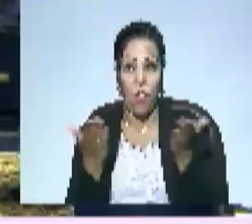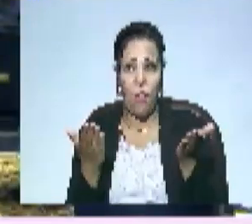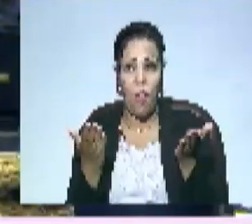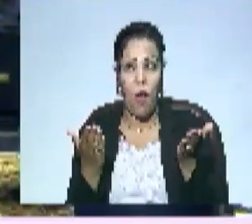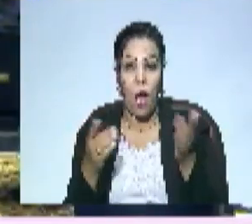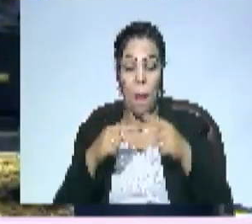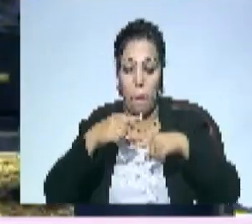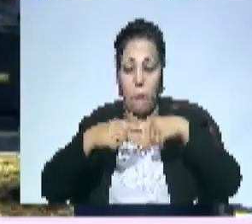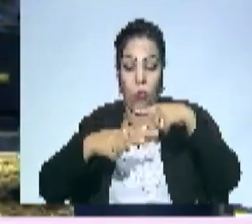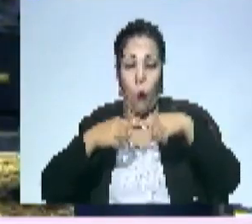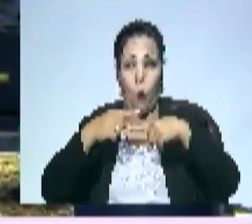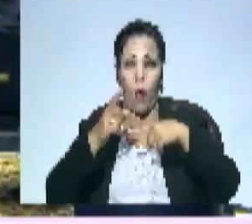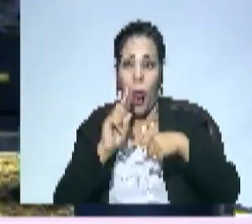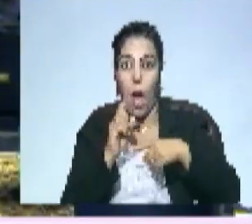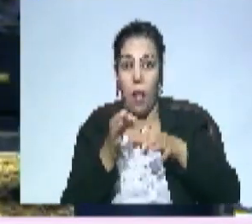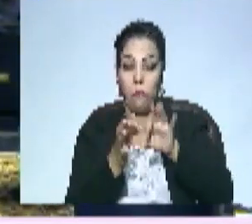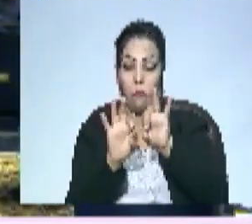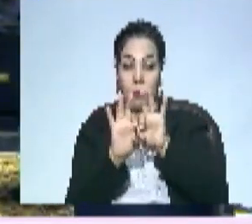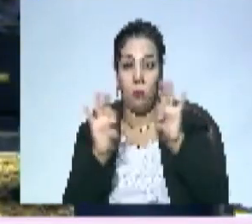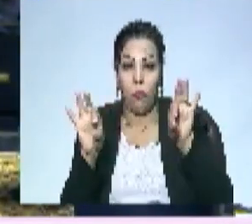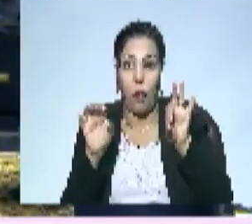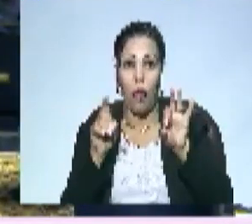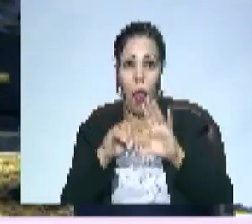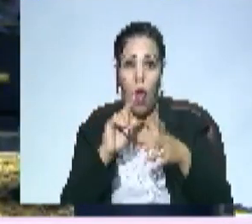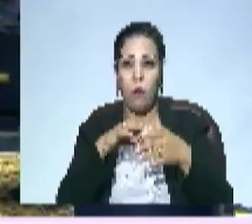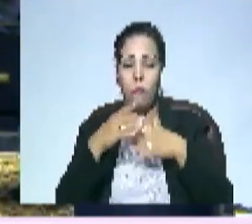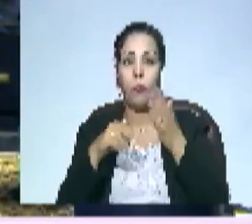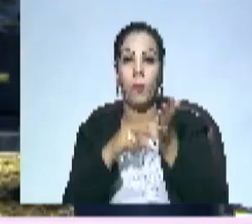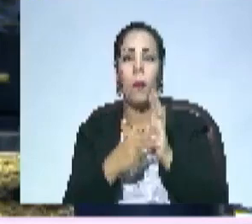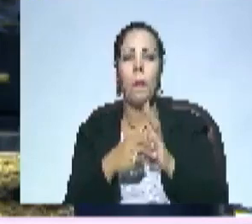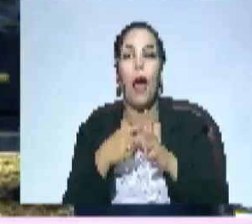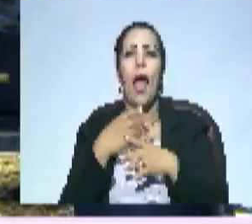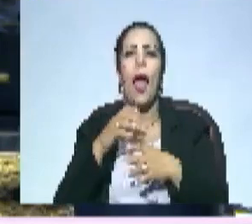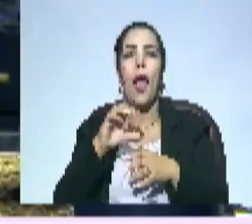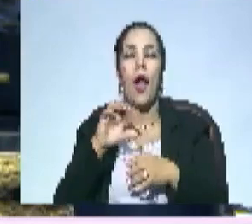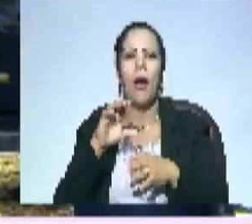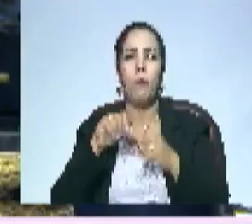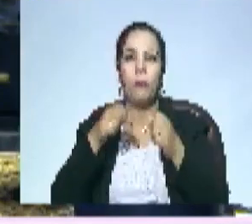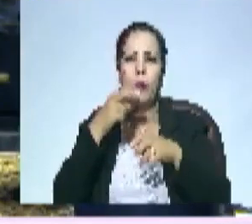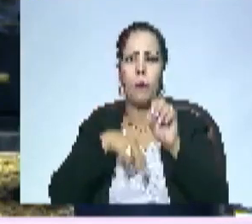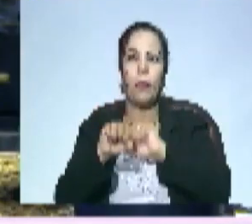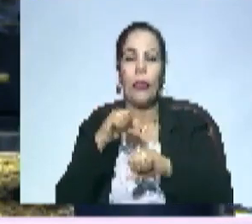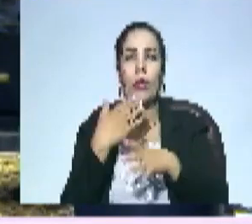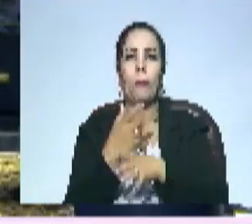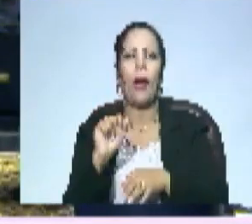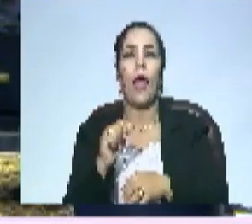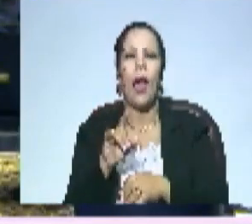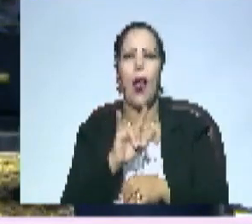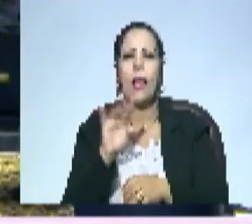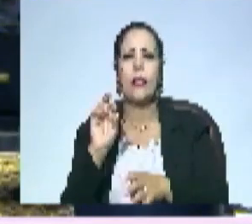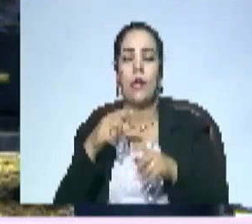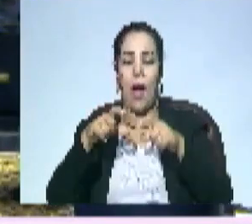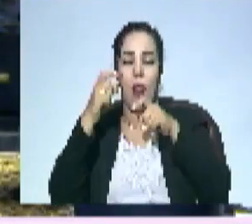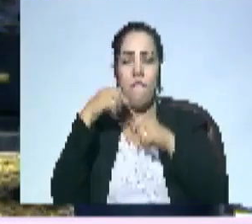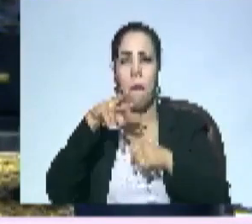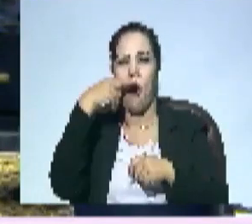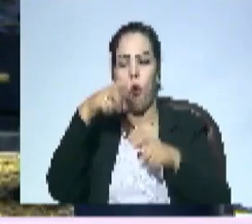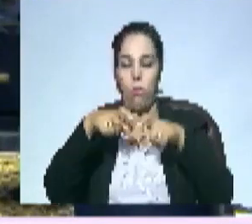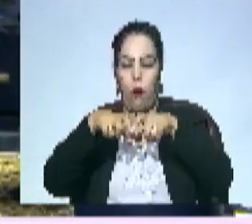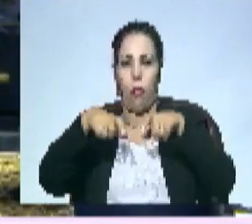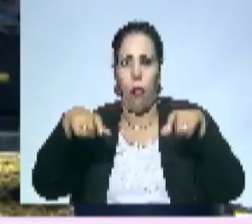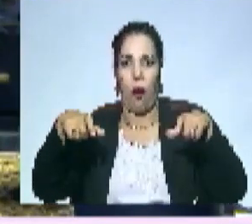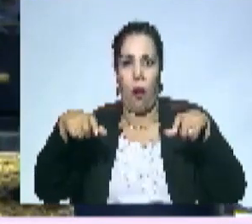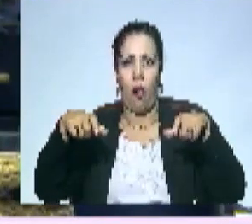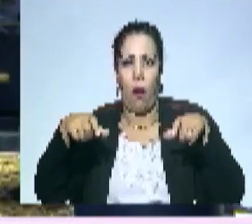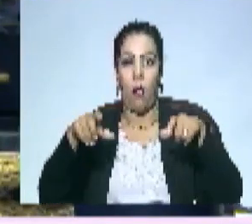بدل ما هي مدوره بدل ما هي اسطوانه كده بيعملوها بعجينه اللازانيا كمان يعني بيسل عجينه اللازانيا وبيلف عجينه